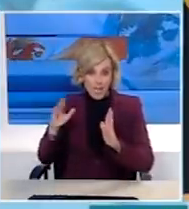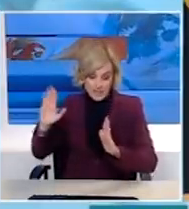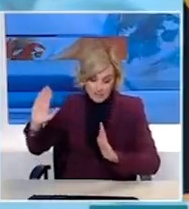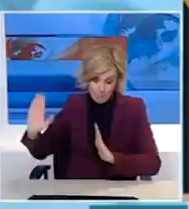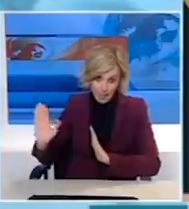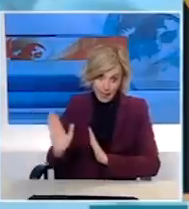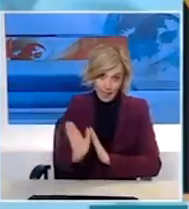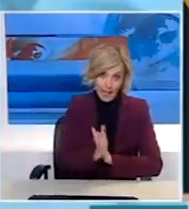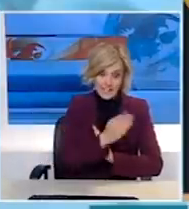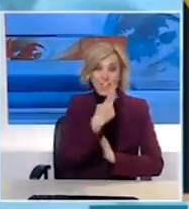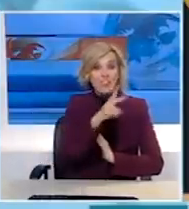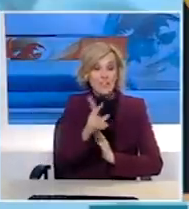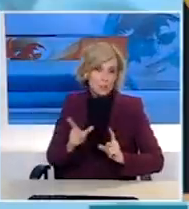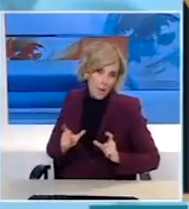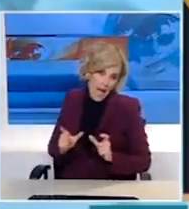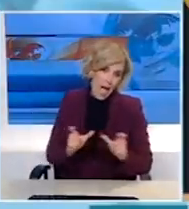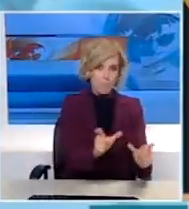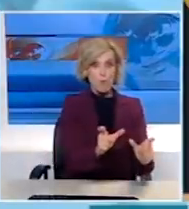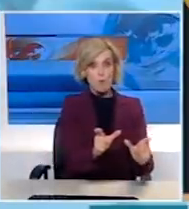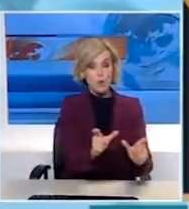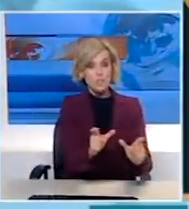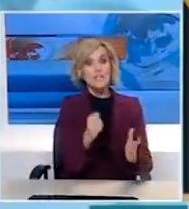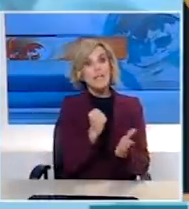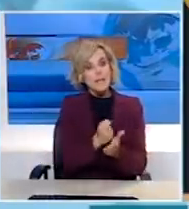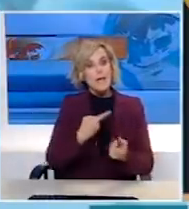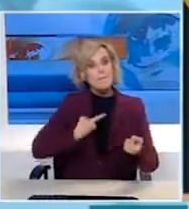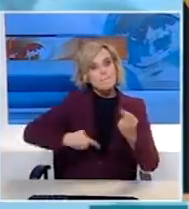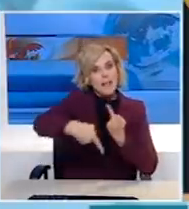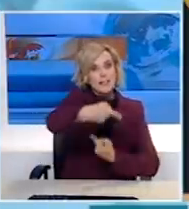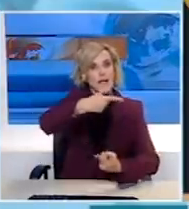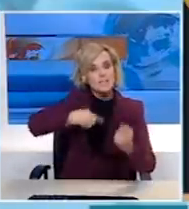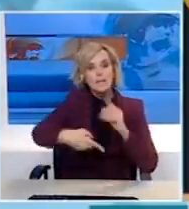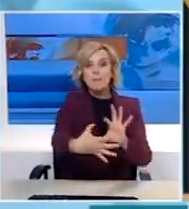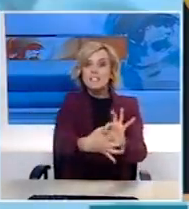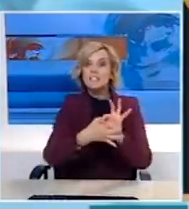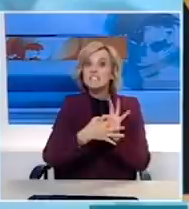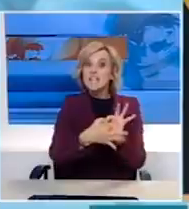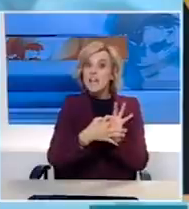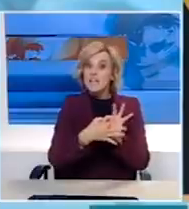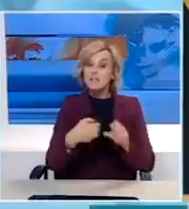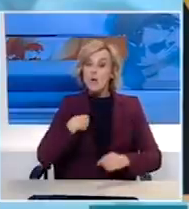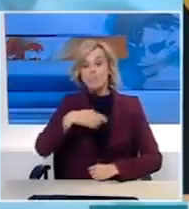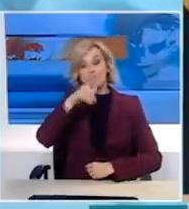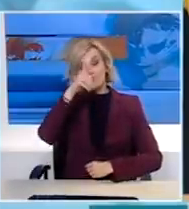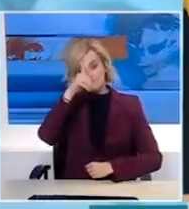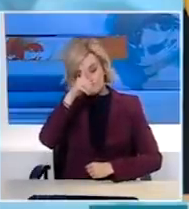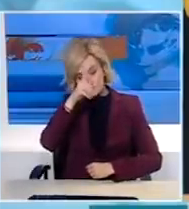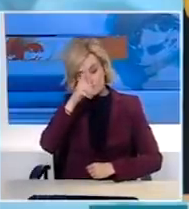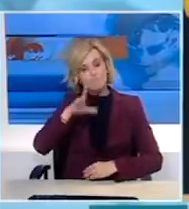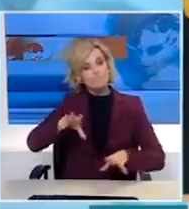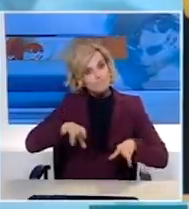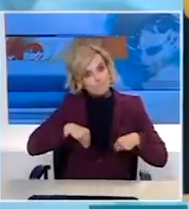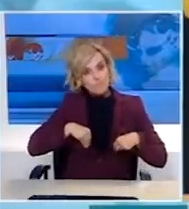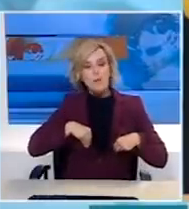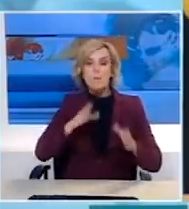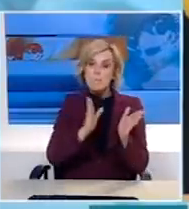απομόνωσης, αλλά και 21 μέρες μεταξύ μας συνεργασίας, θέλω να δηλώσω περήφανος και ευγνώμων για τη μοναδική τους